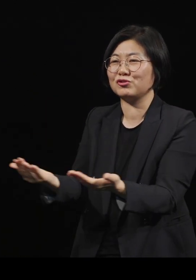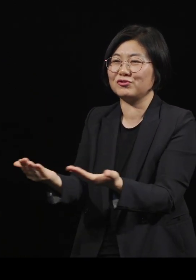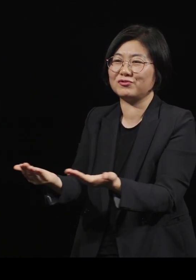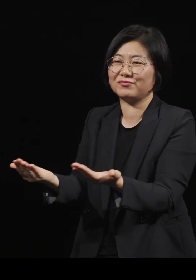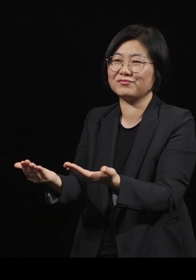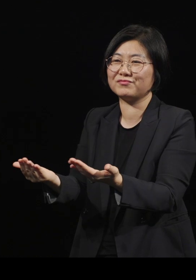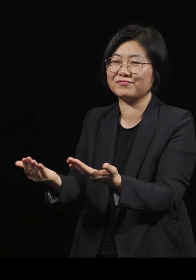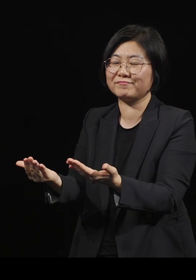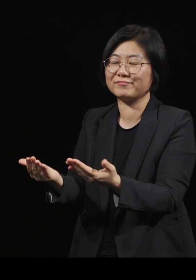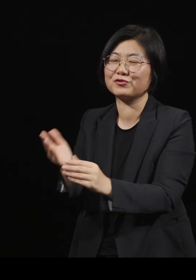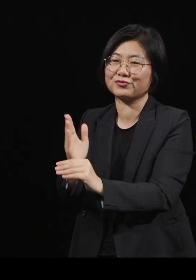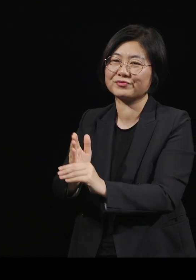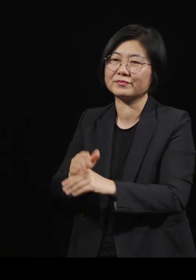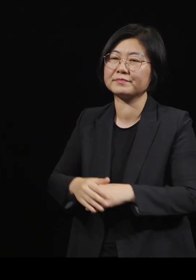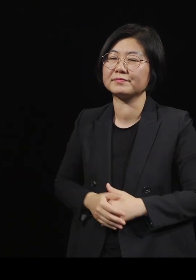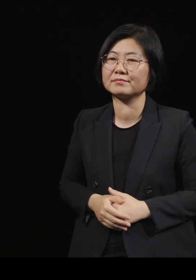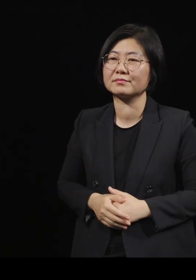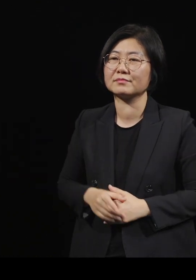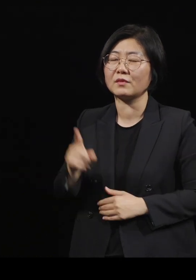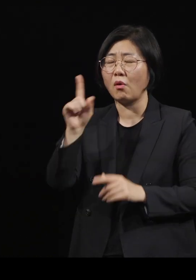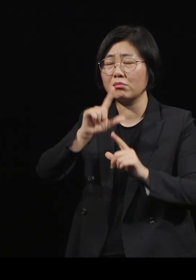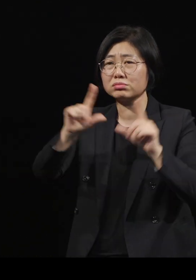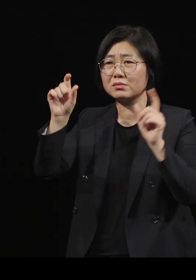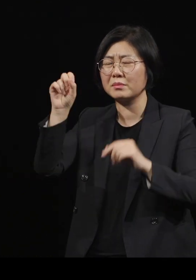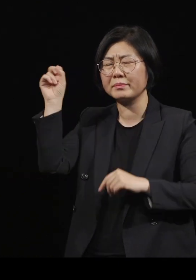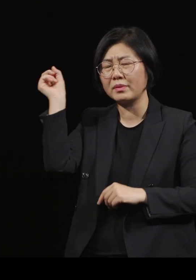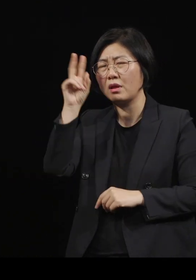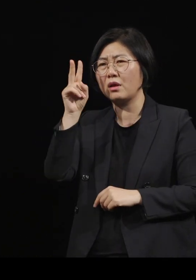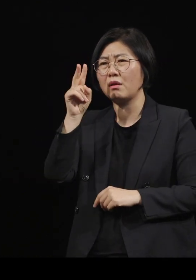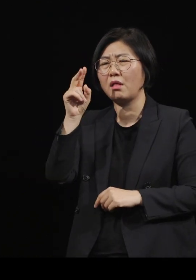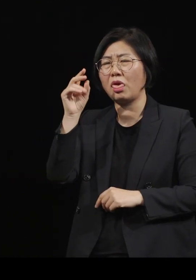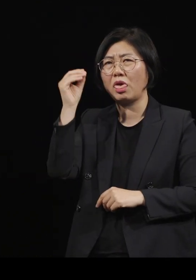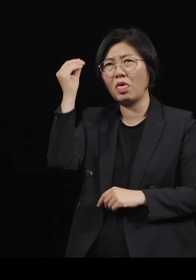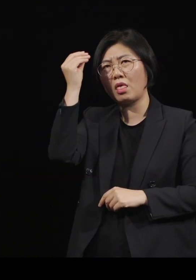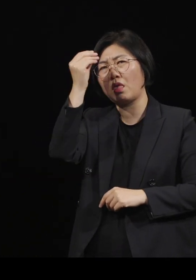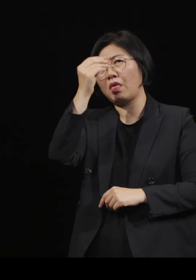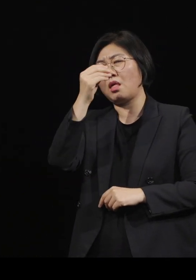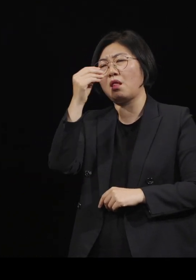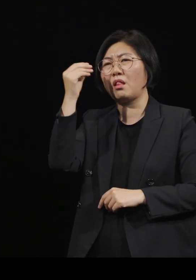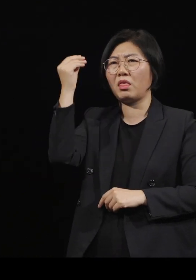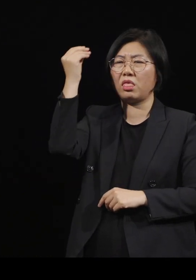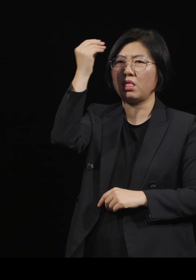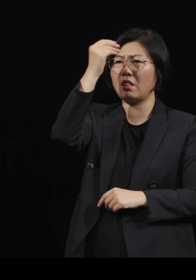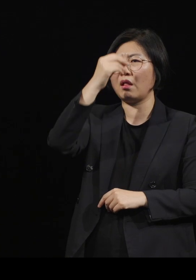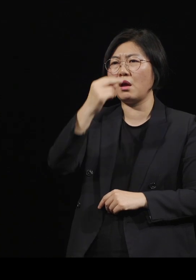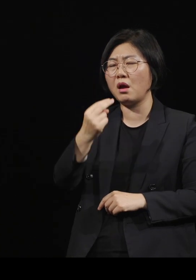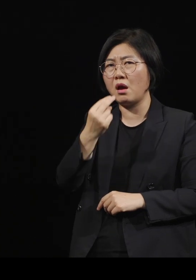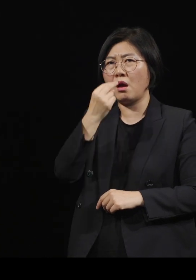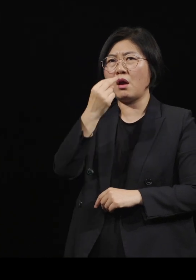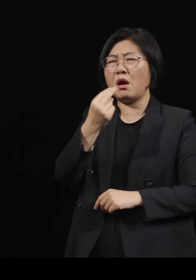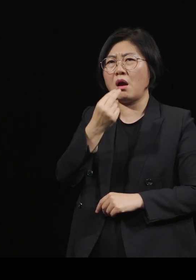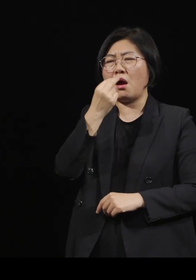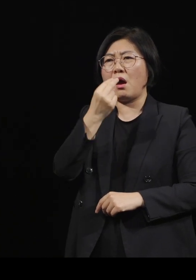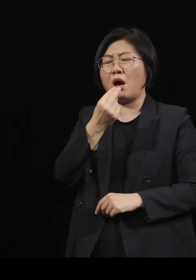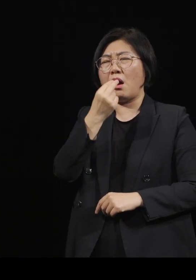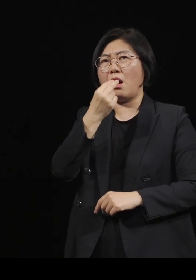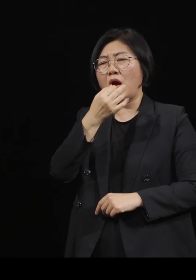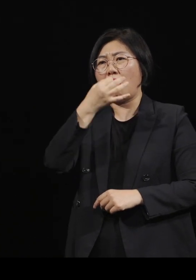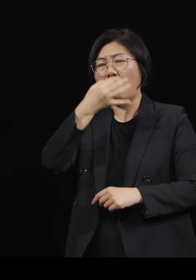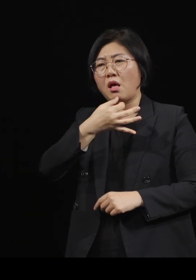중에 갑자기 어느 날 어지럽고 숨이 차기 시작하는